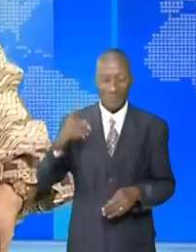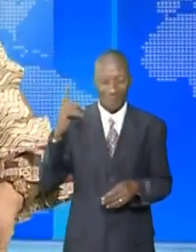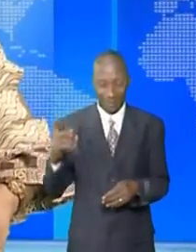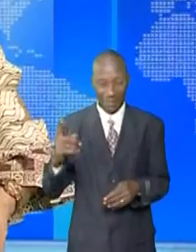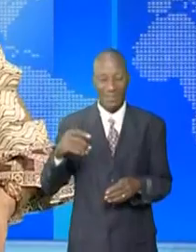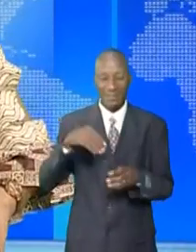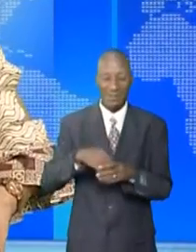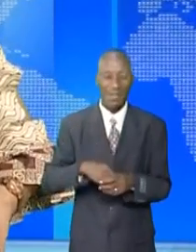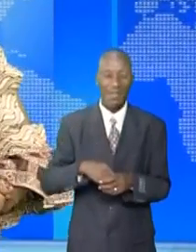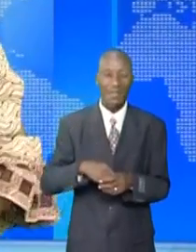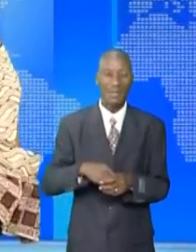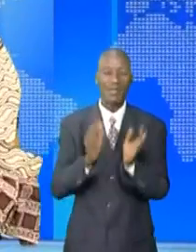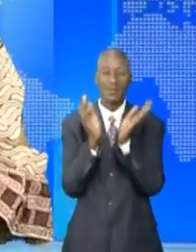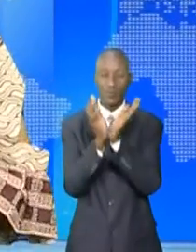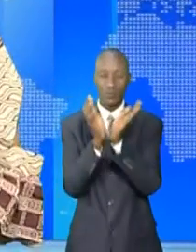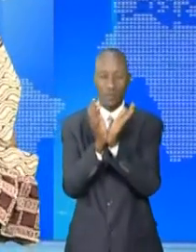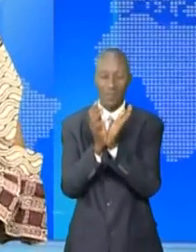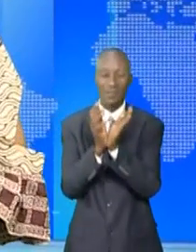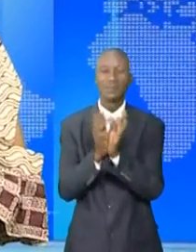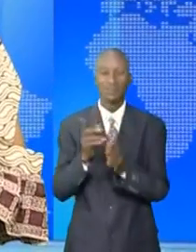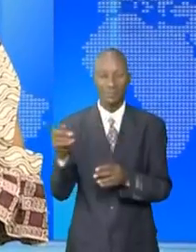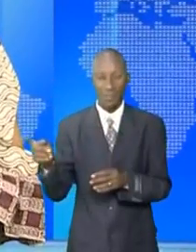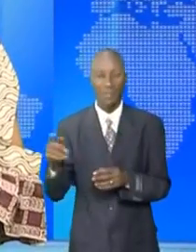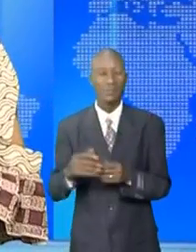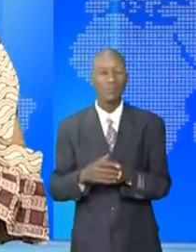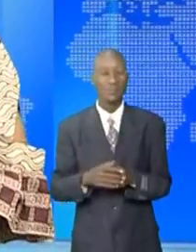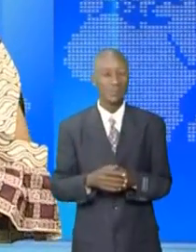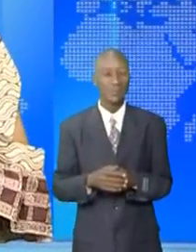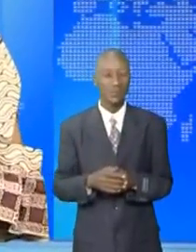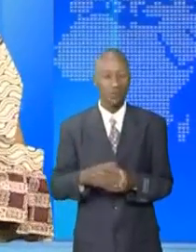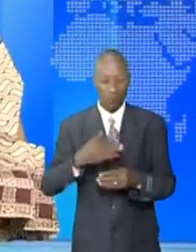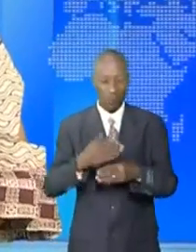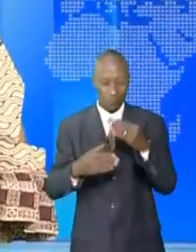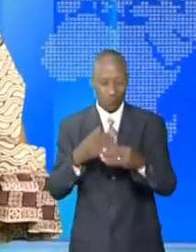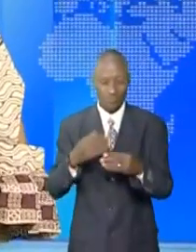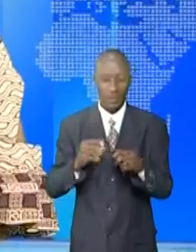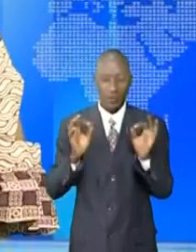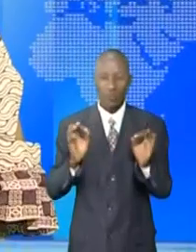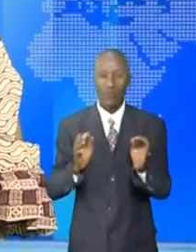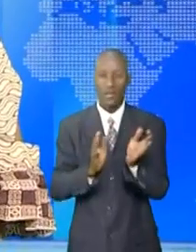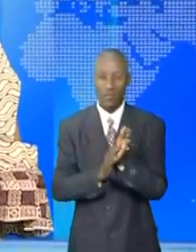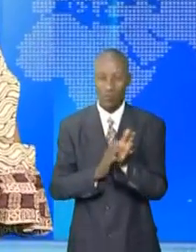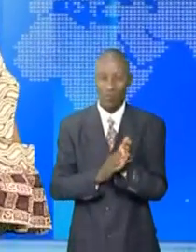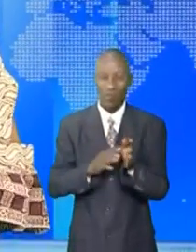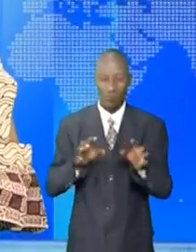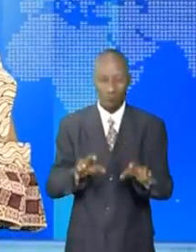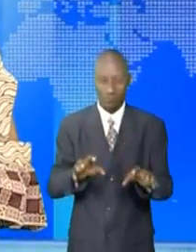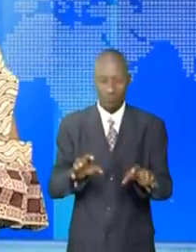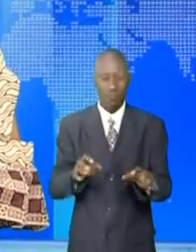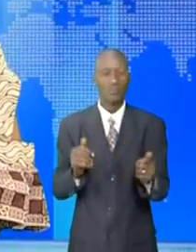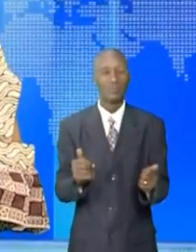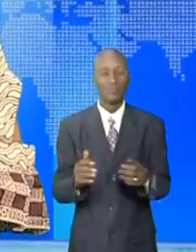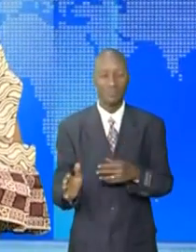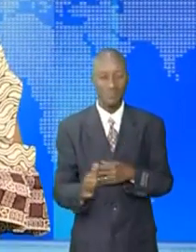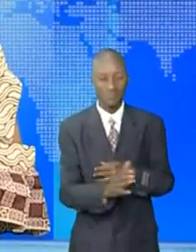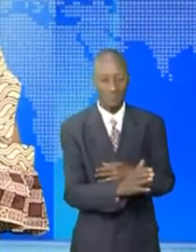du lycée Matongué est faite par Henriette Ouamou qui a financé, elle est députée nationale. Il